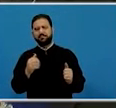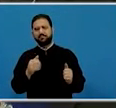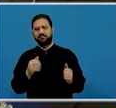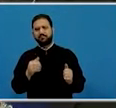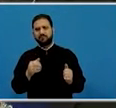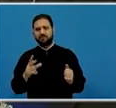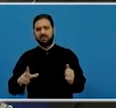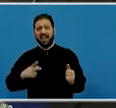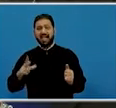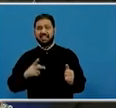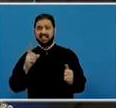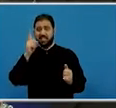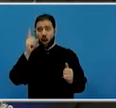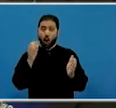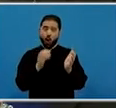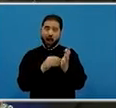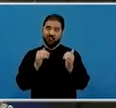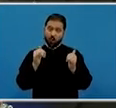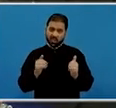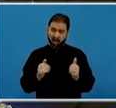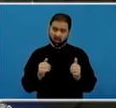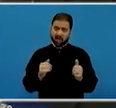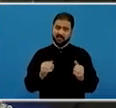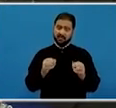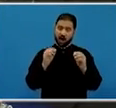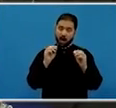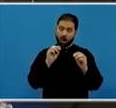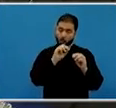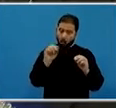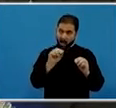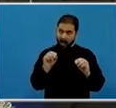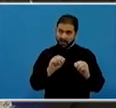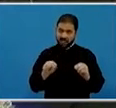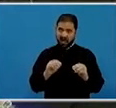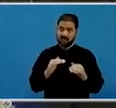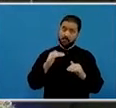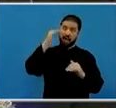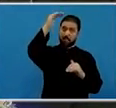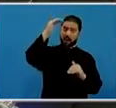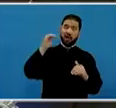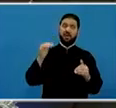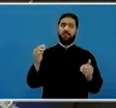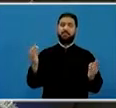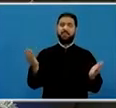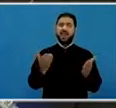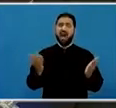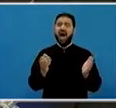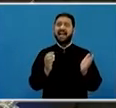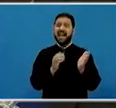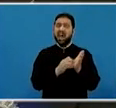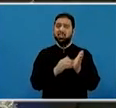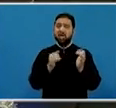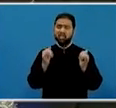când există o nevoie din aceasta mai organizată și la un nivel mai mare, care necesită și